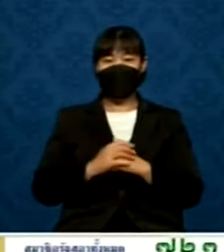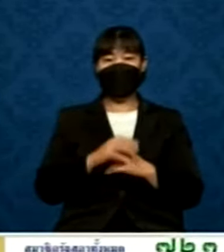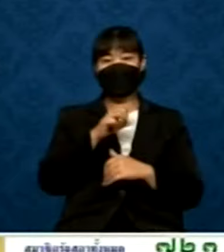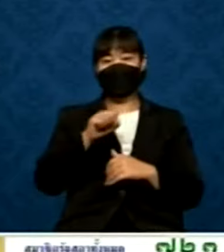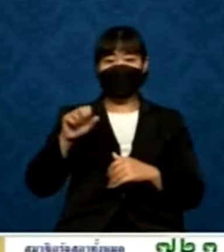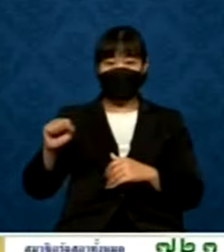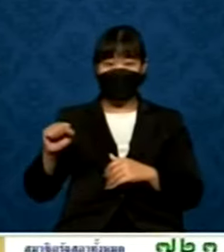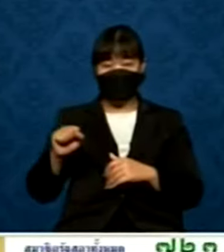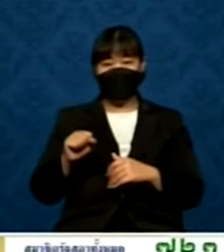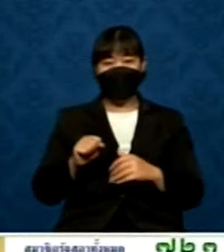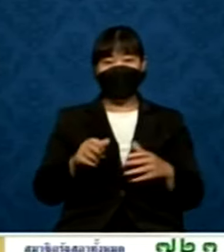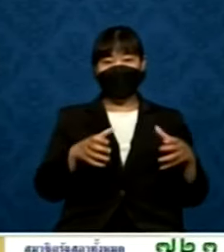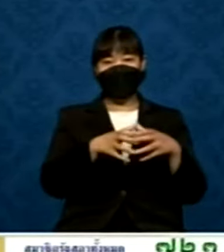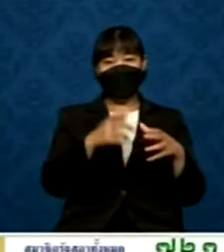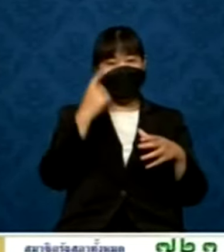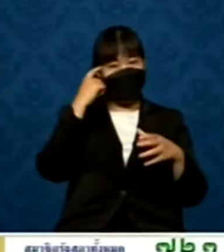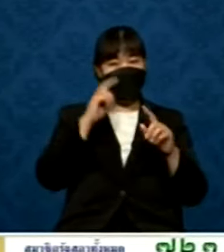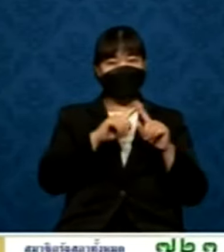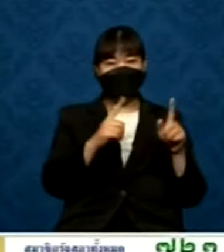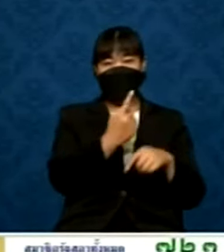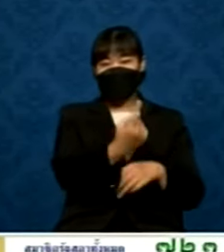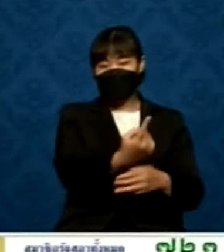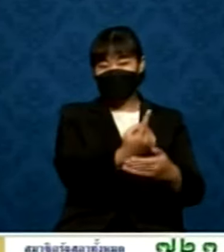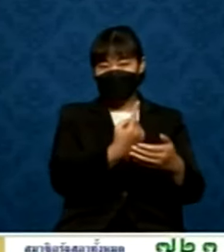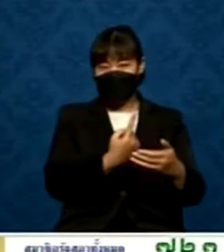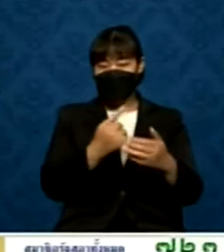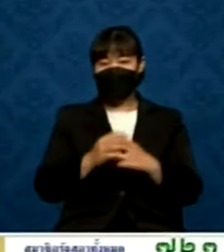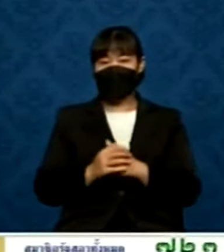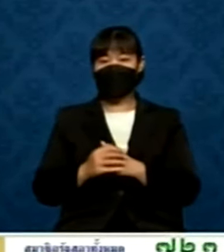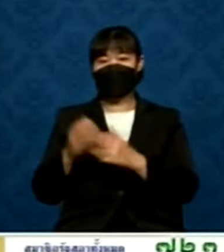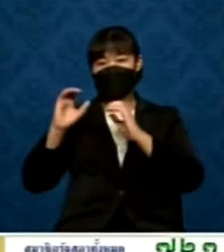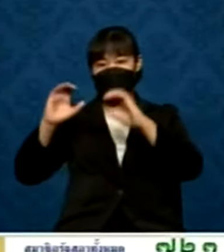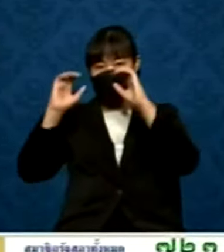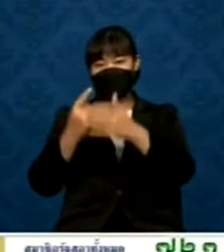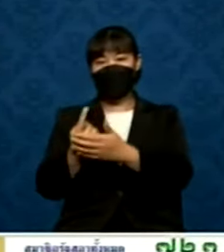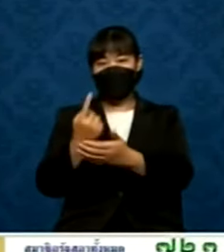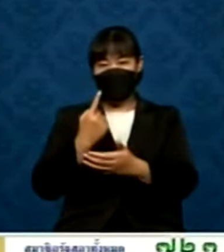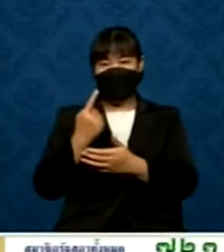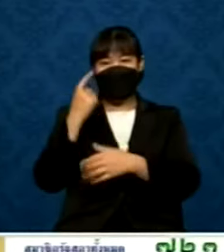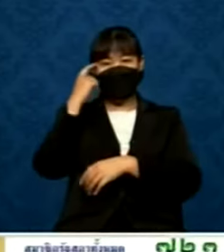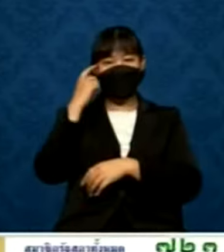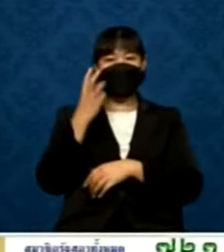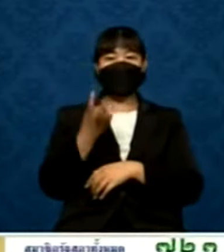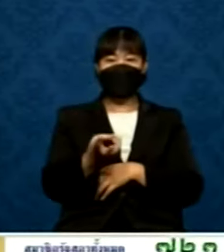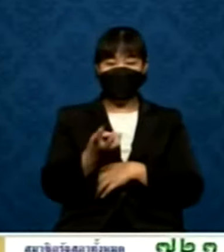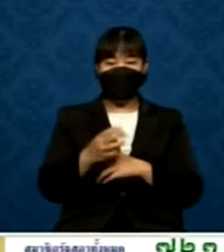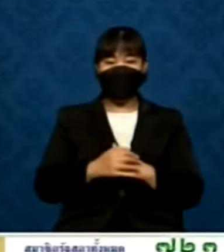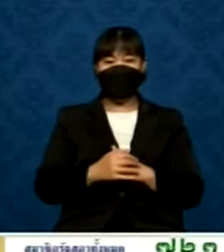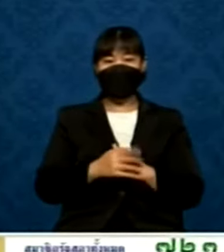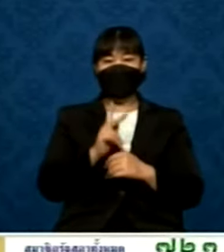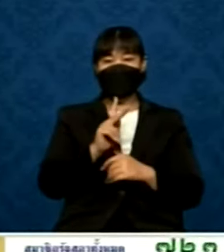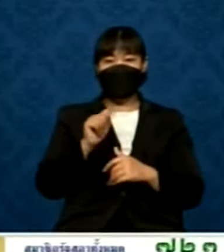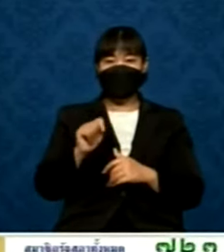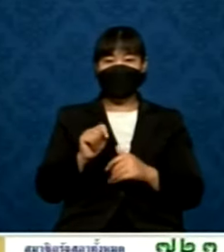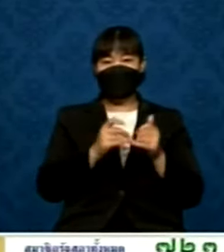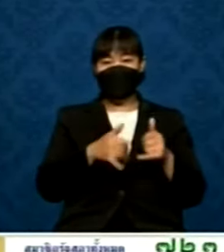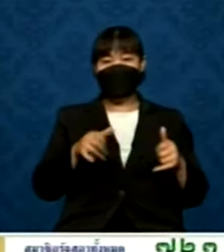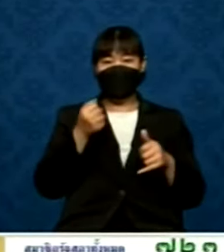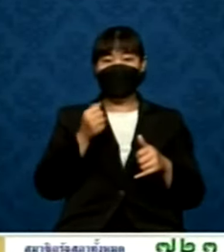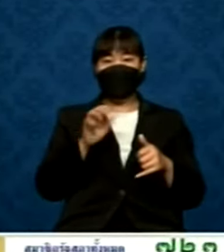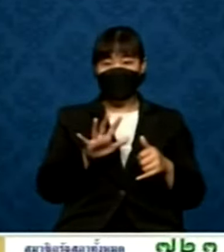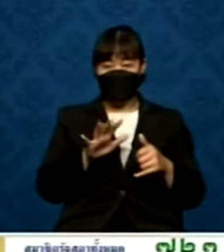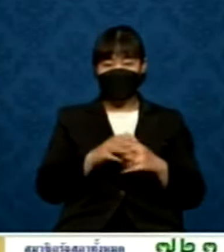ส.ส.ฝ่ายรัฐบาล1คนเนี่ยเข้าไปนั่งในกต.กสป.ถือว่าเข้าไปเป็นส่วนน้อยนะครับปัจจุบันกต.มี15ท่านเราเอาส.ส.เข้าไปนั่ง